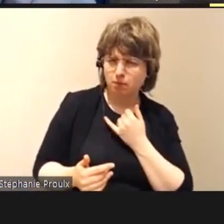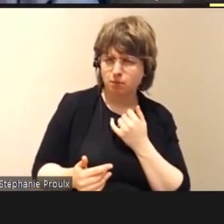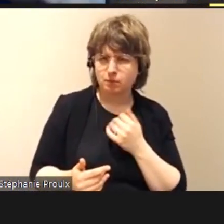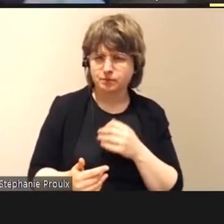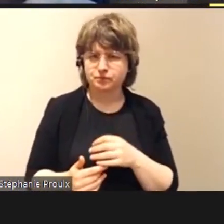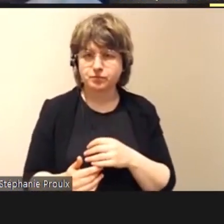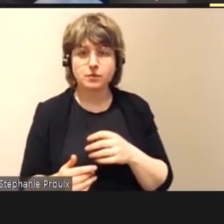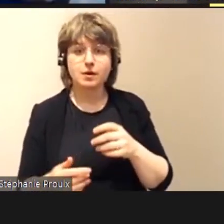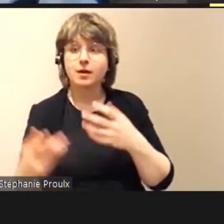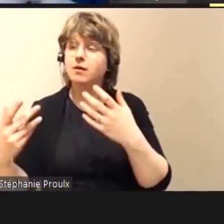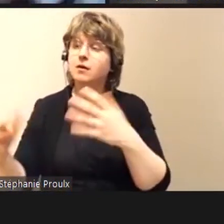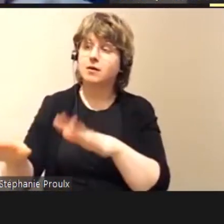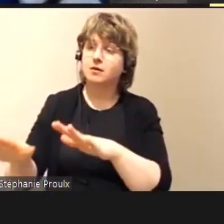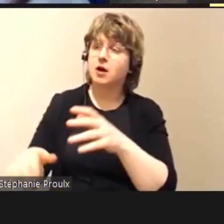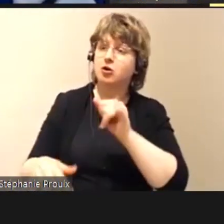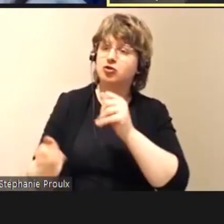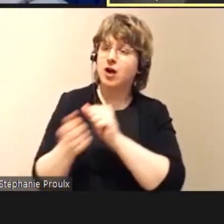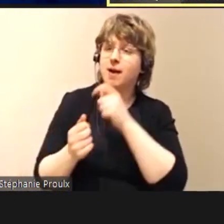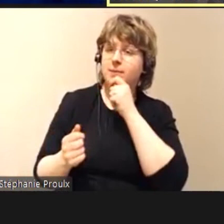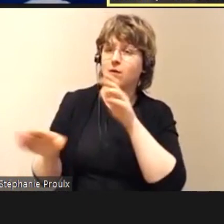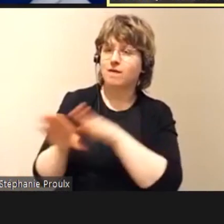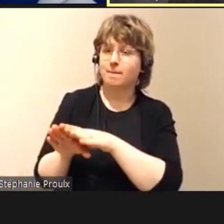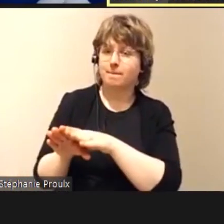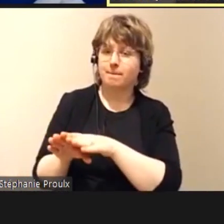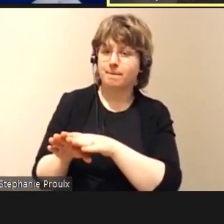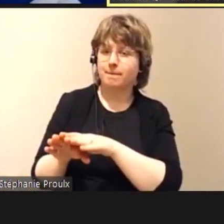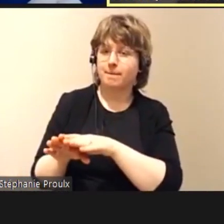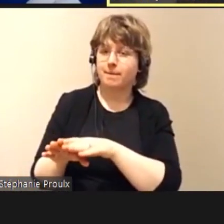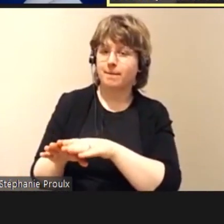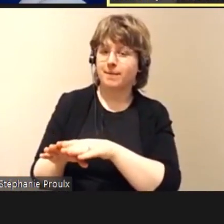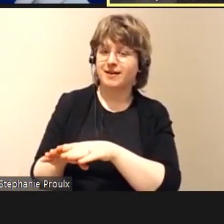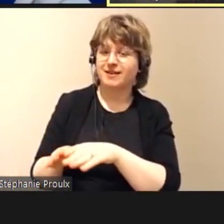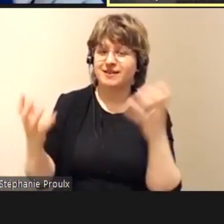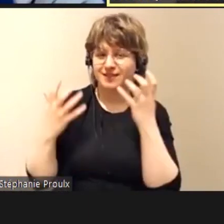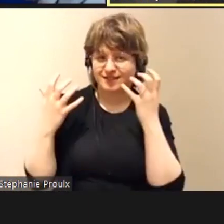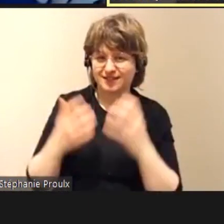Votre micro est fermé. Ton micro, Jean-Pierre. Votre micro est fermé. Jean-Pierre, ton micro.